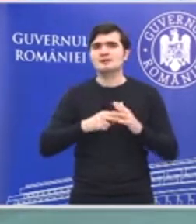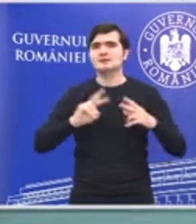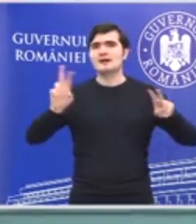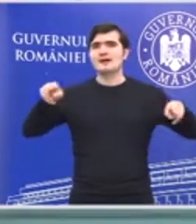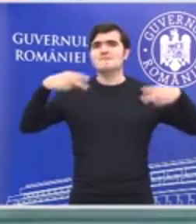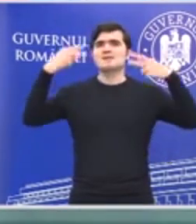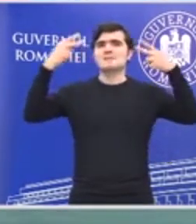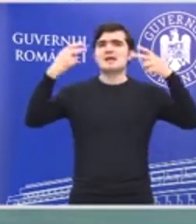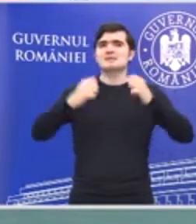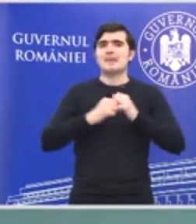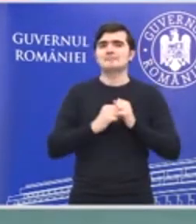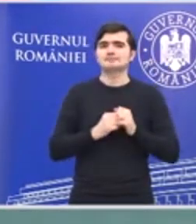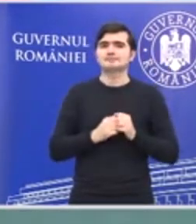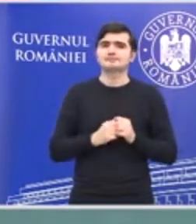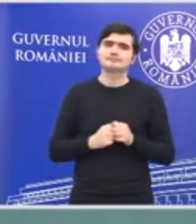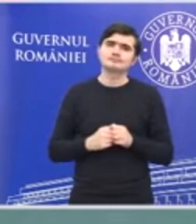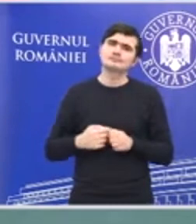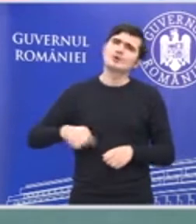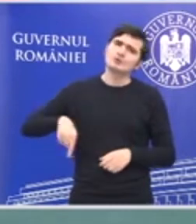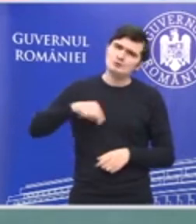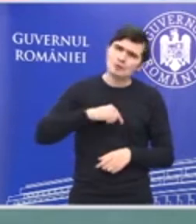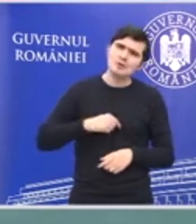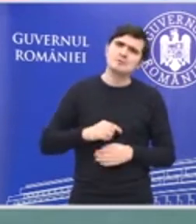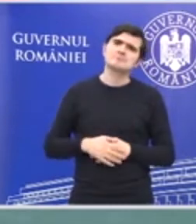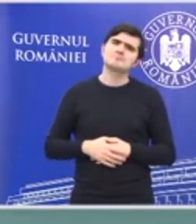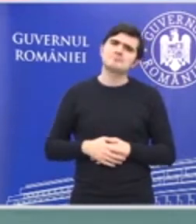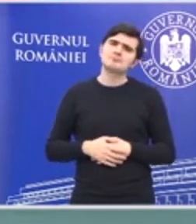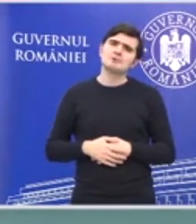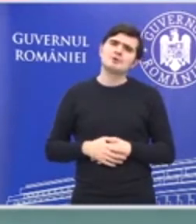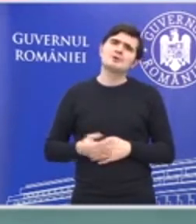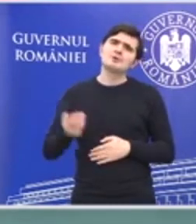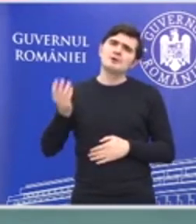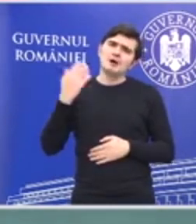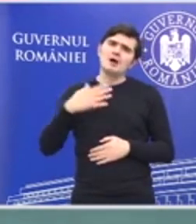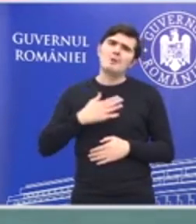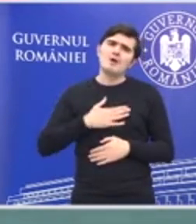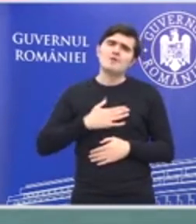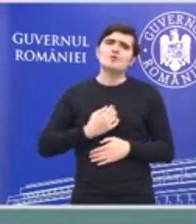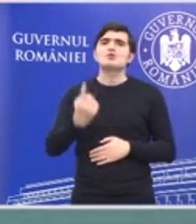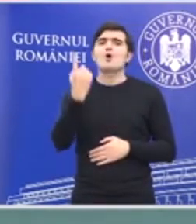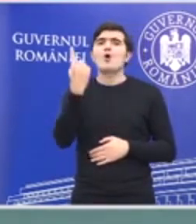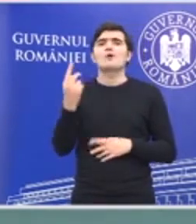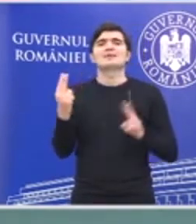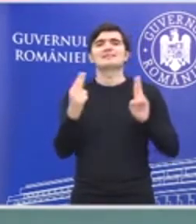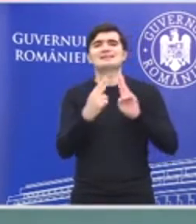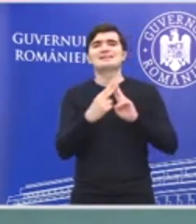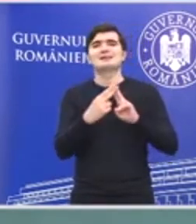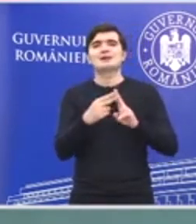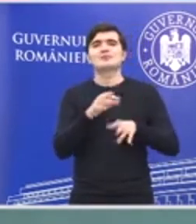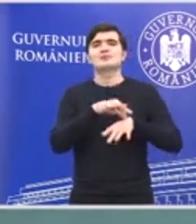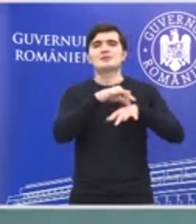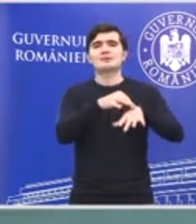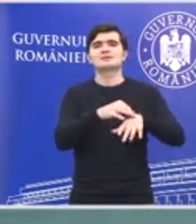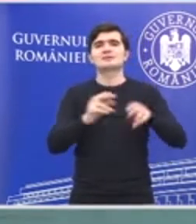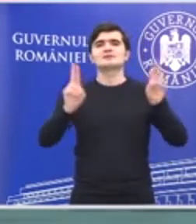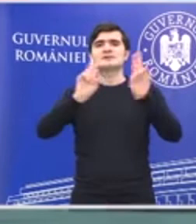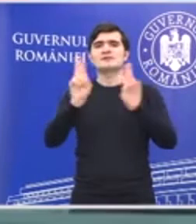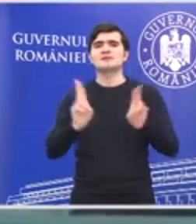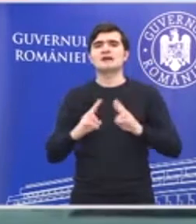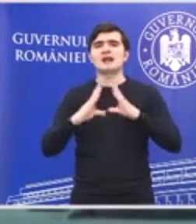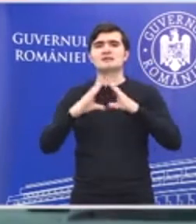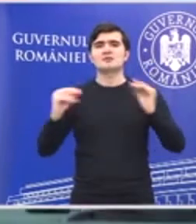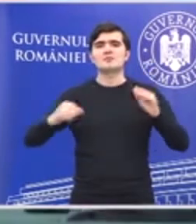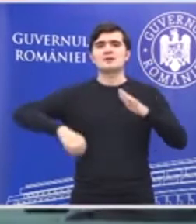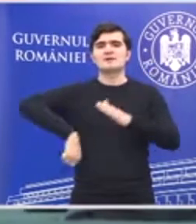eveniment. Am avut o singură întâlnire cu reprezentanții Federației Române de Fotbal în